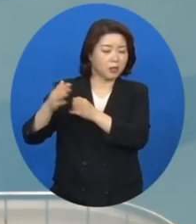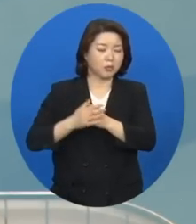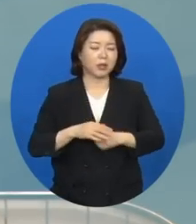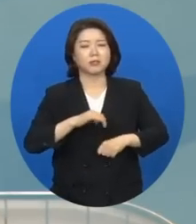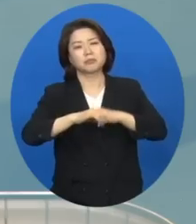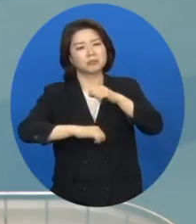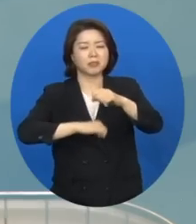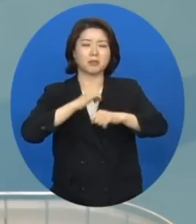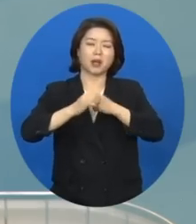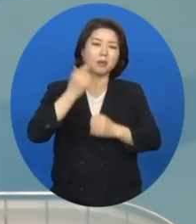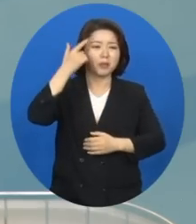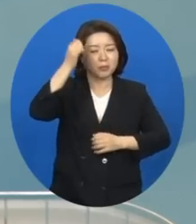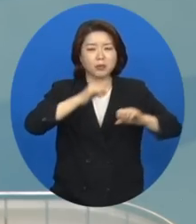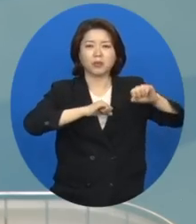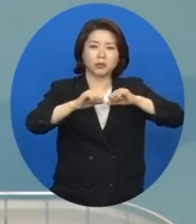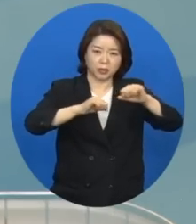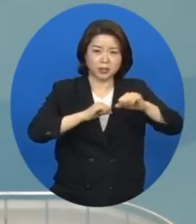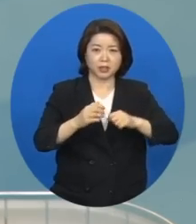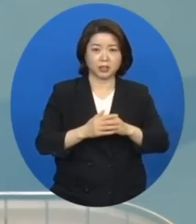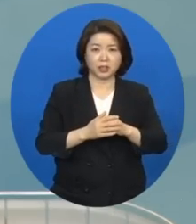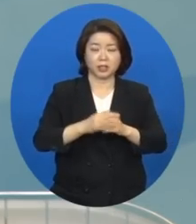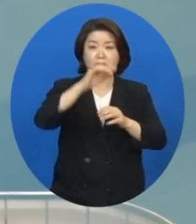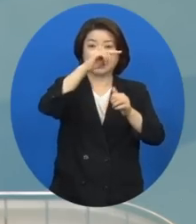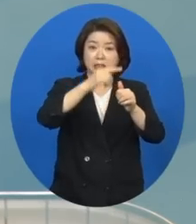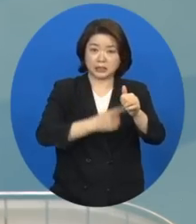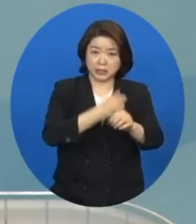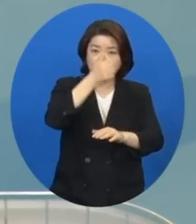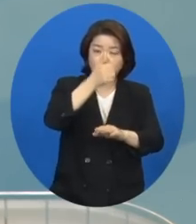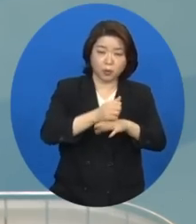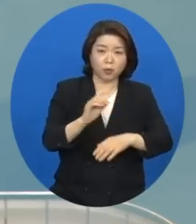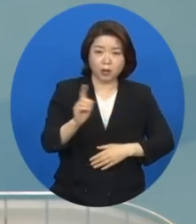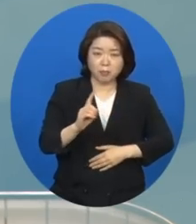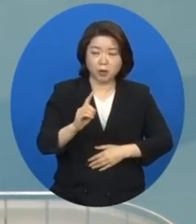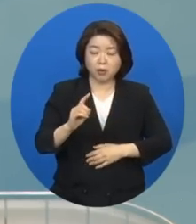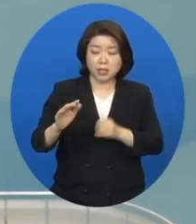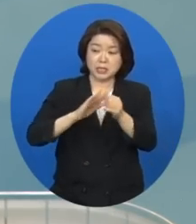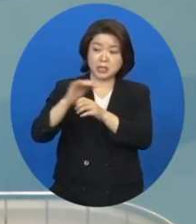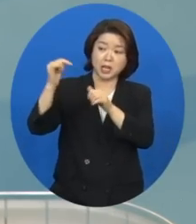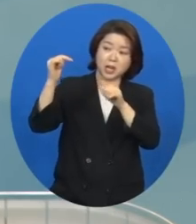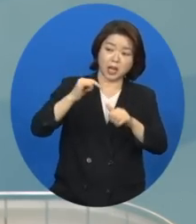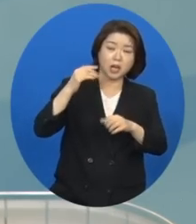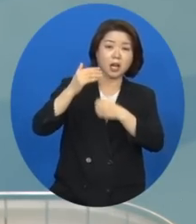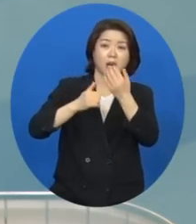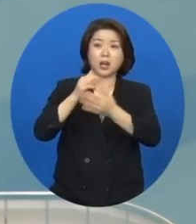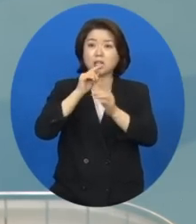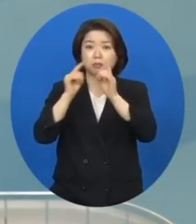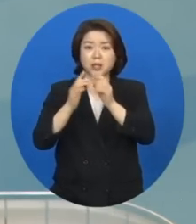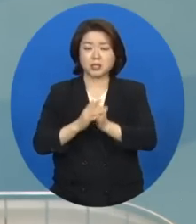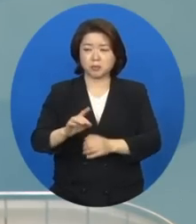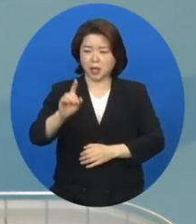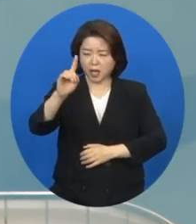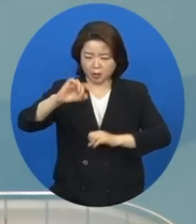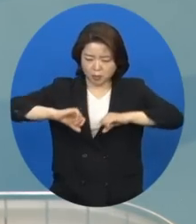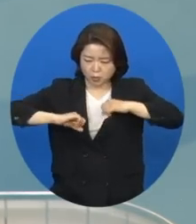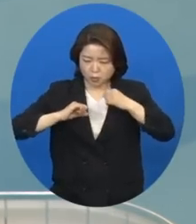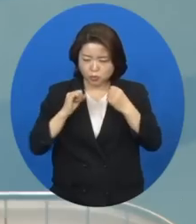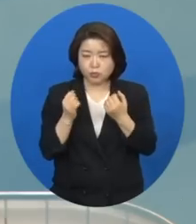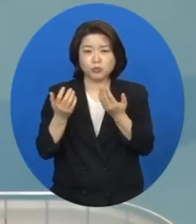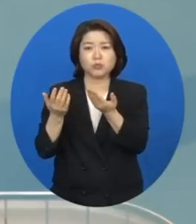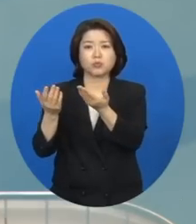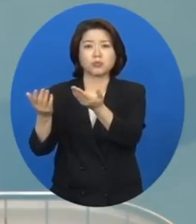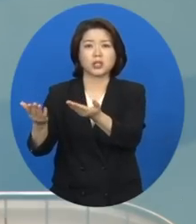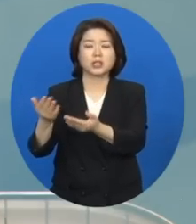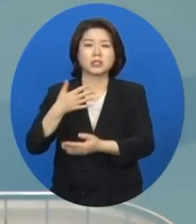결과 사랑하라 말씀하신 하나님의 말씀에 제가 한 번도 순종을